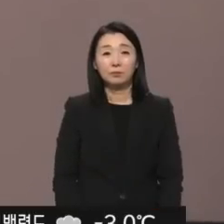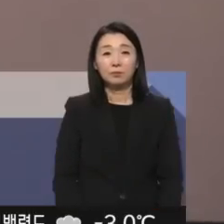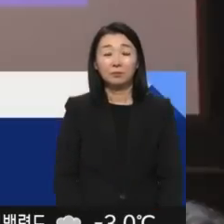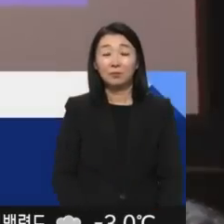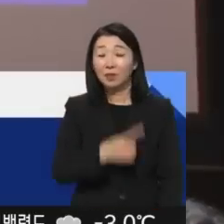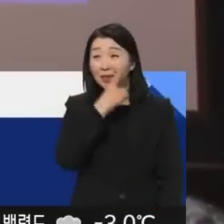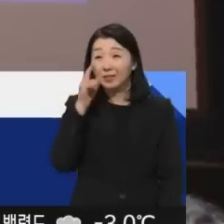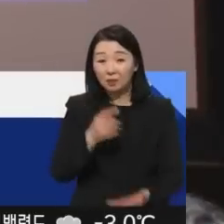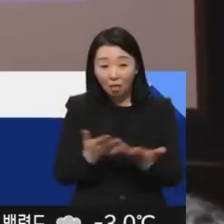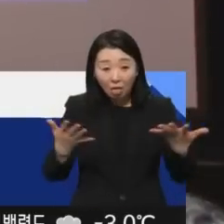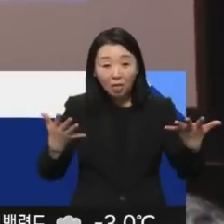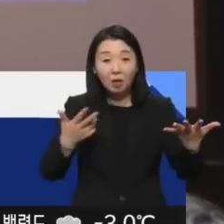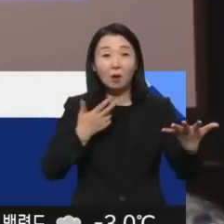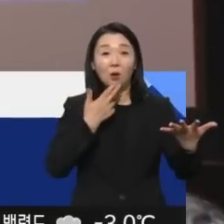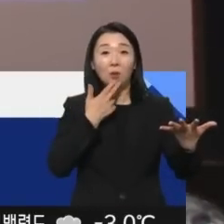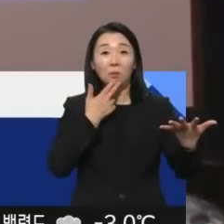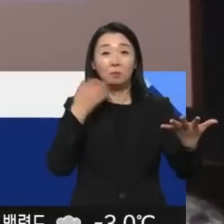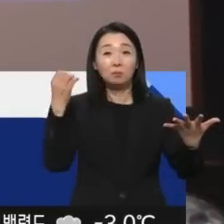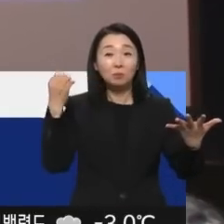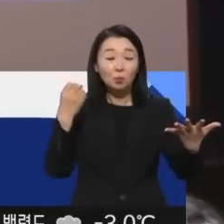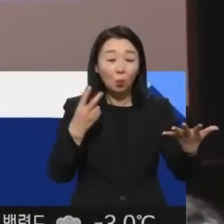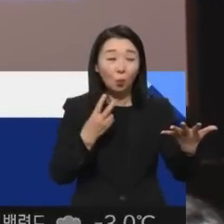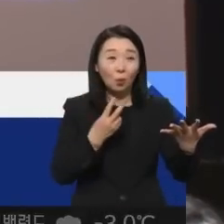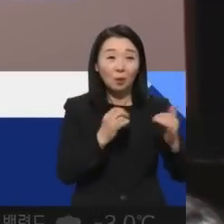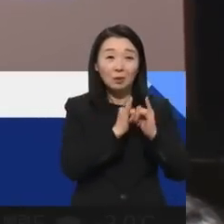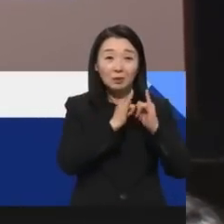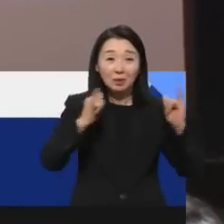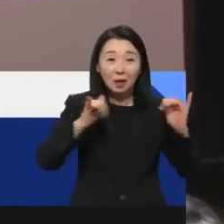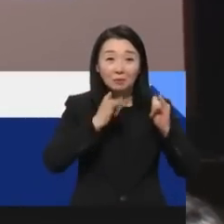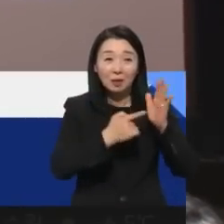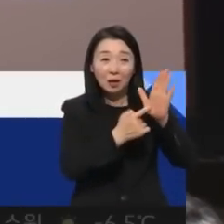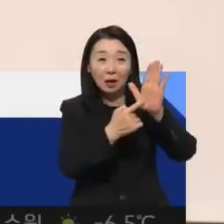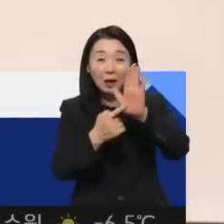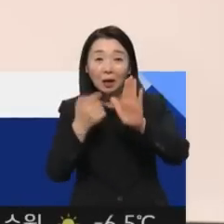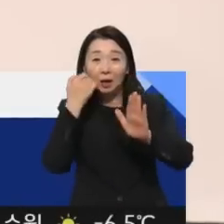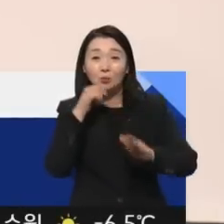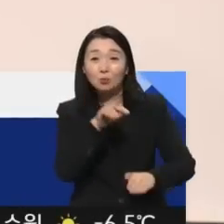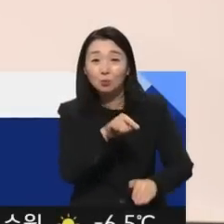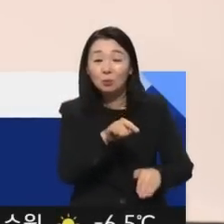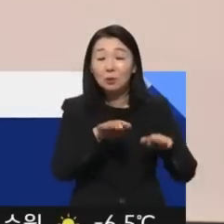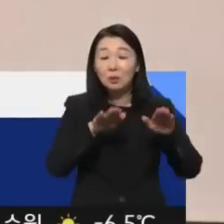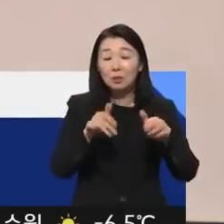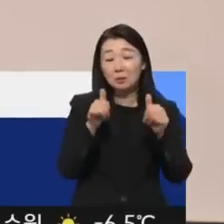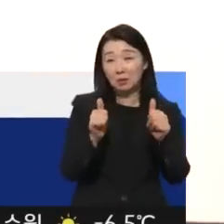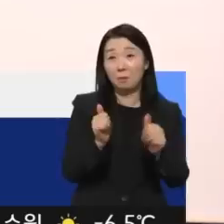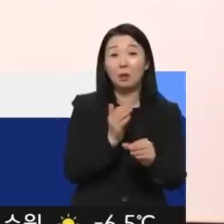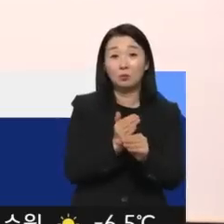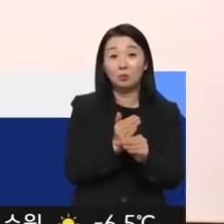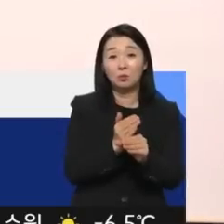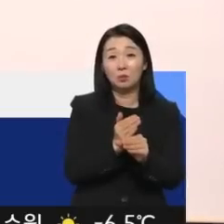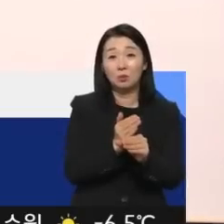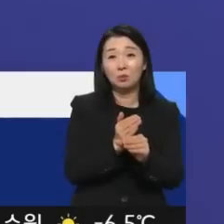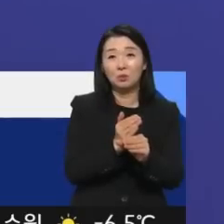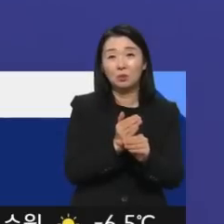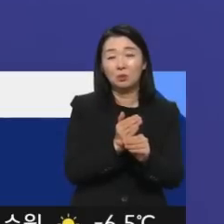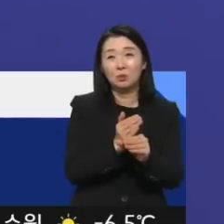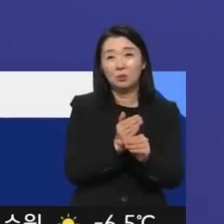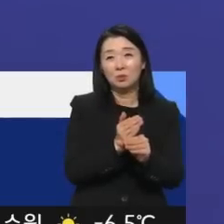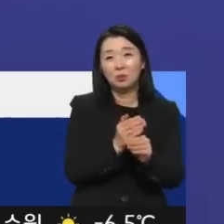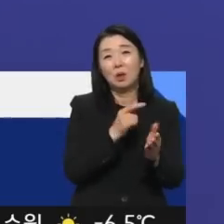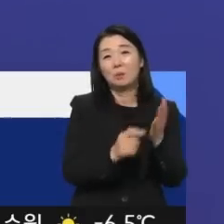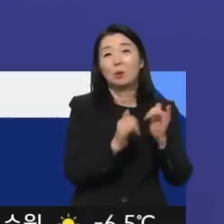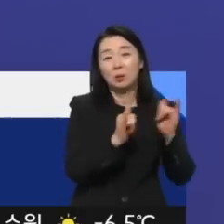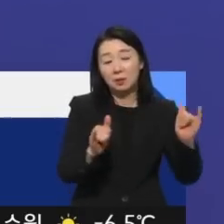물증은 없고 여기에 등장하는 이 등장인물들은 모두 지금 재판을 받고 있는 피고인들이